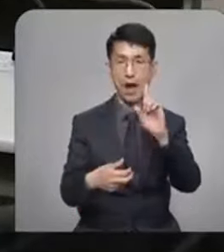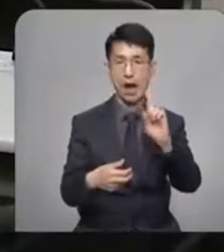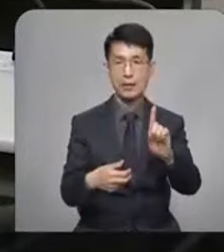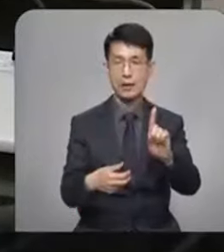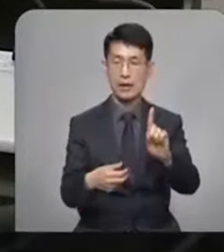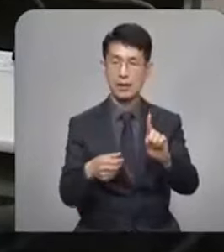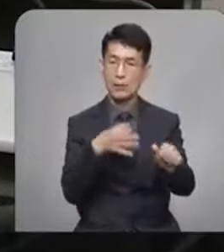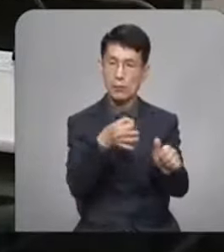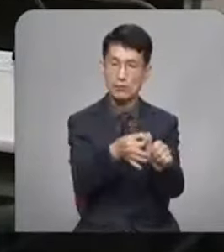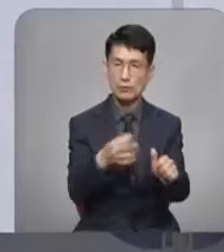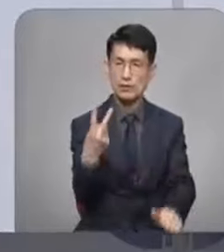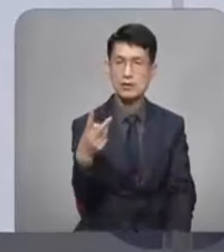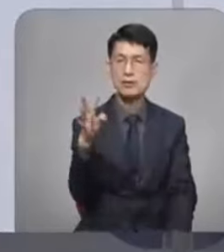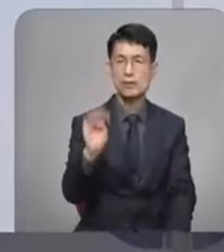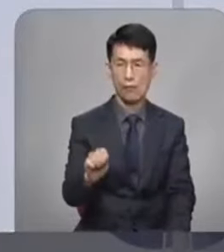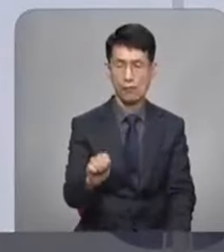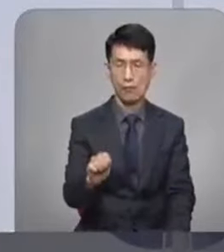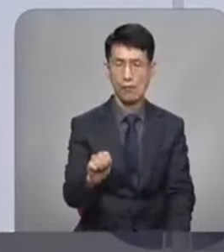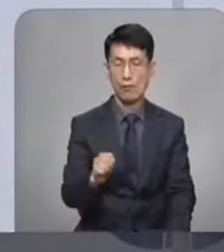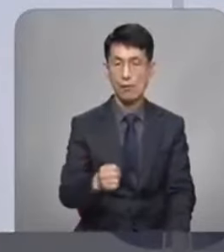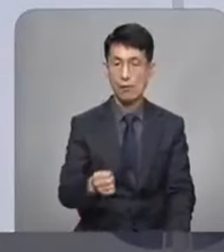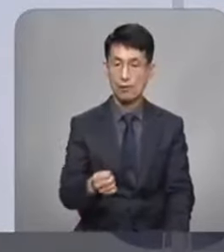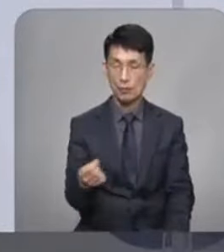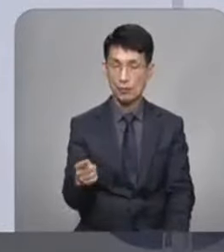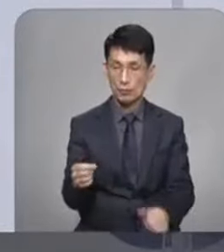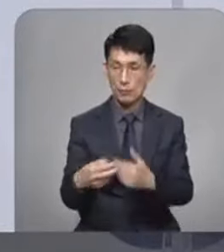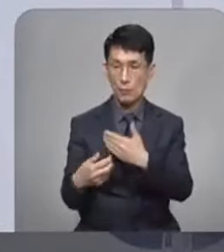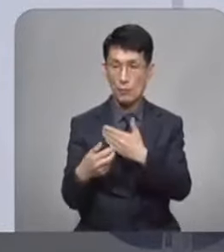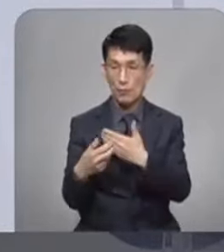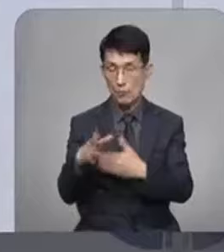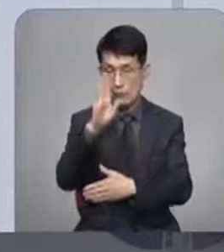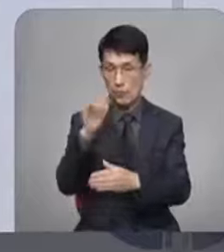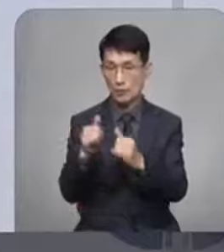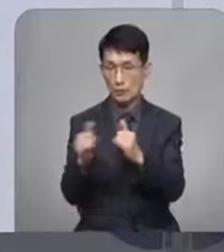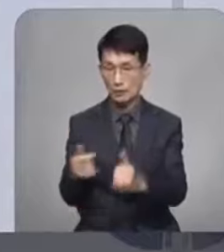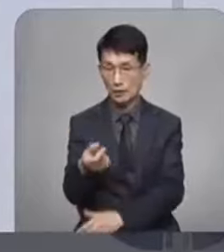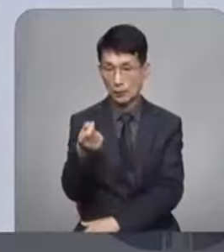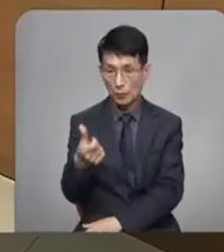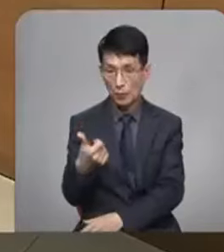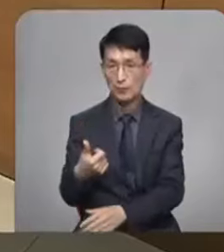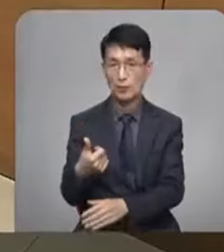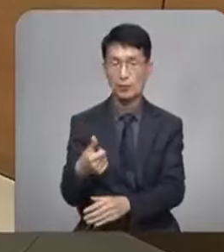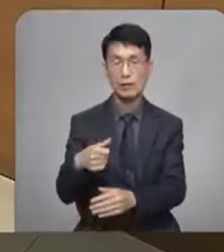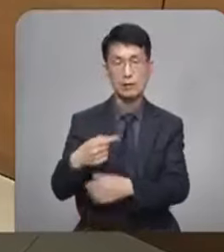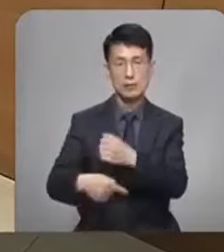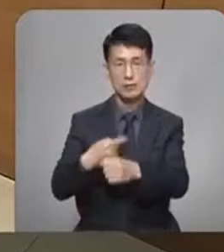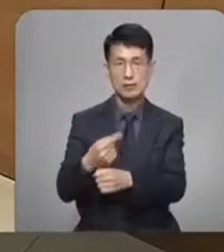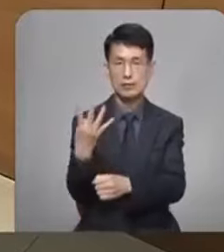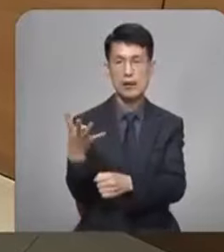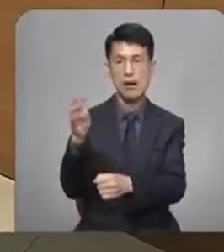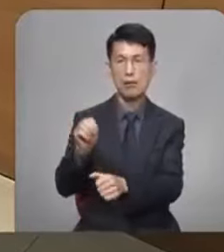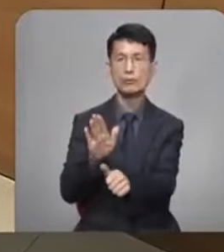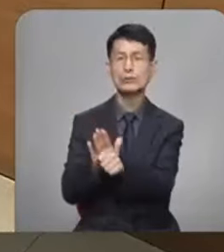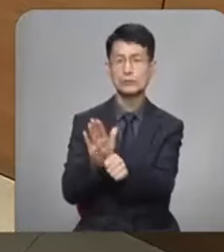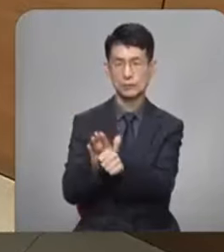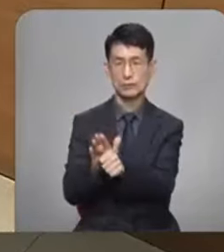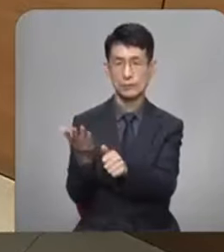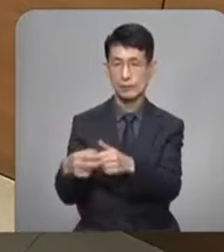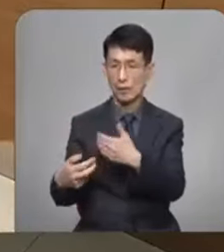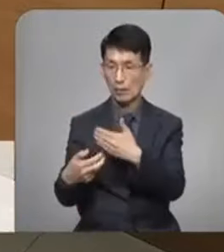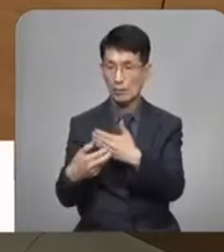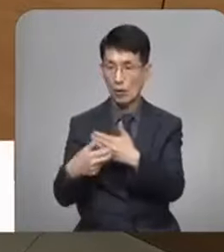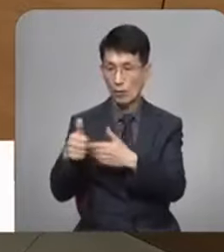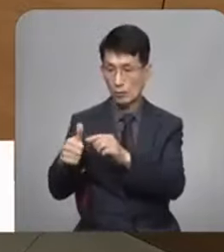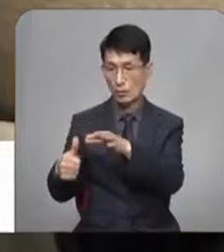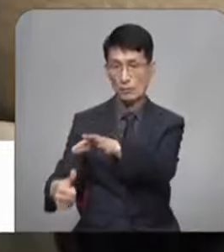2억원 환자 수요가 적은 지역의 경우 최대 4억원 넘게 운영비를 지원합니다 하지만 의료인력 확보가